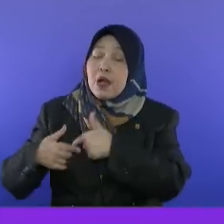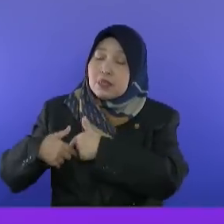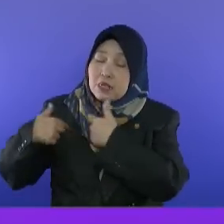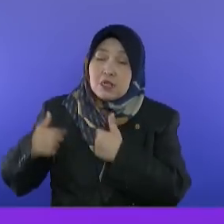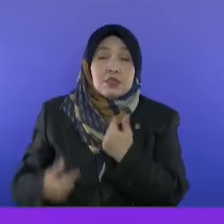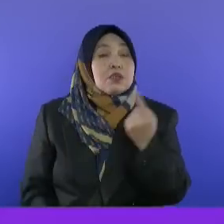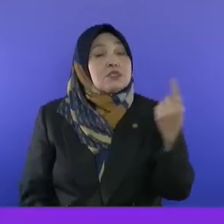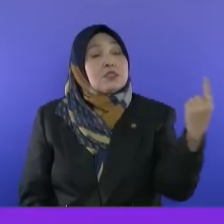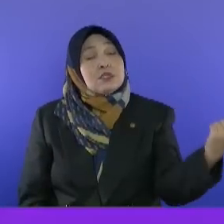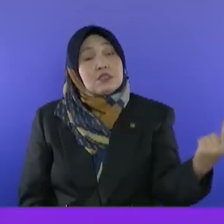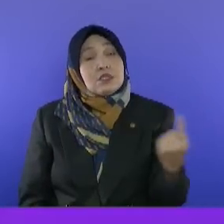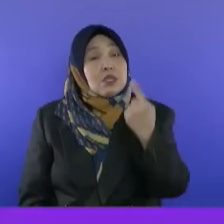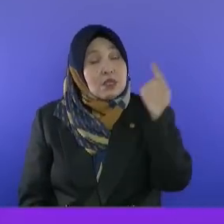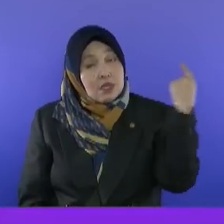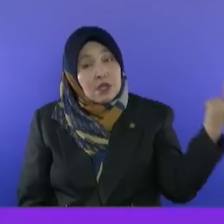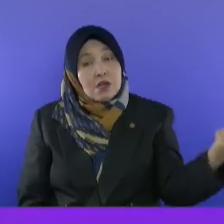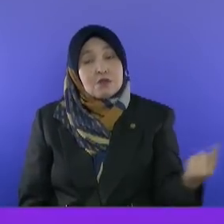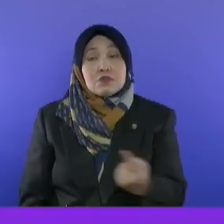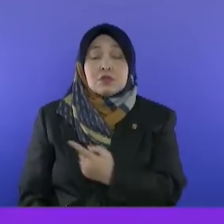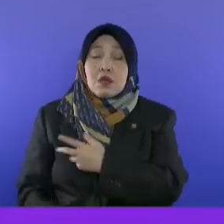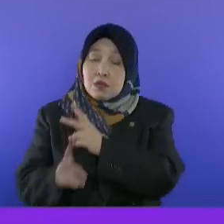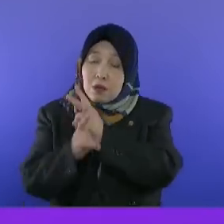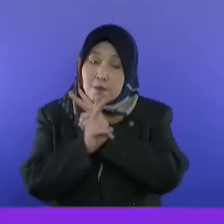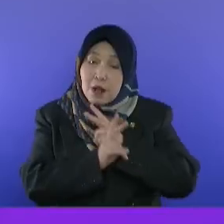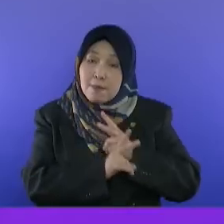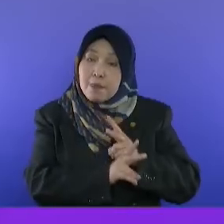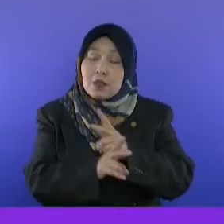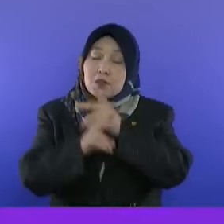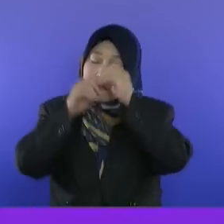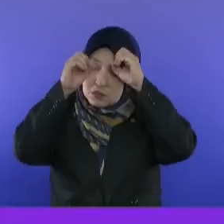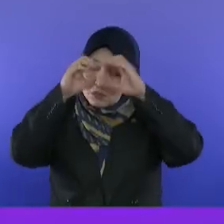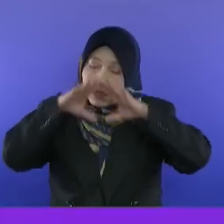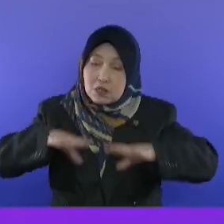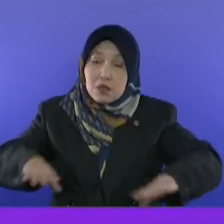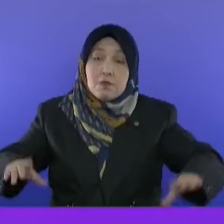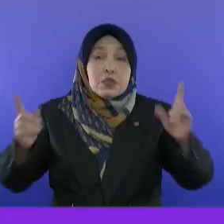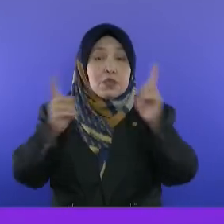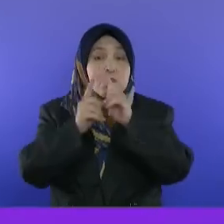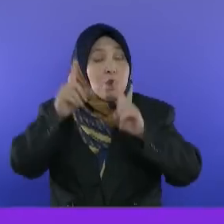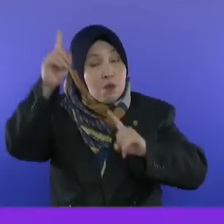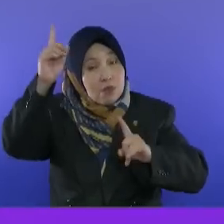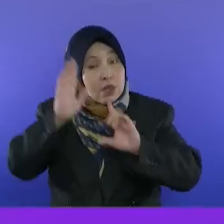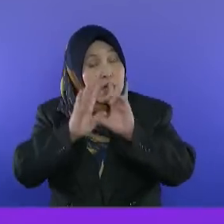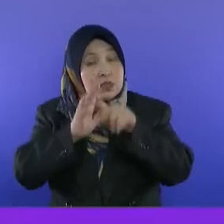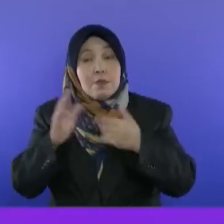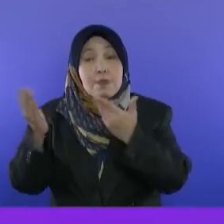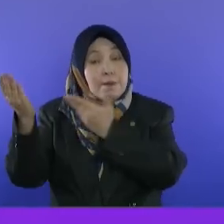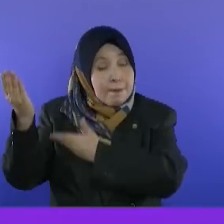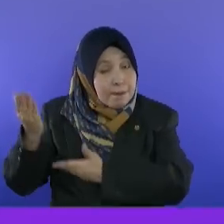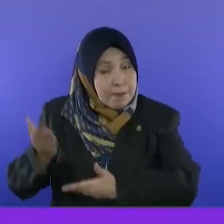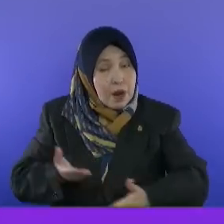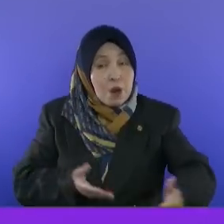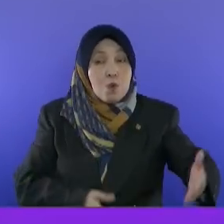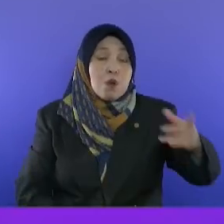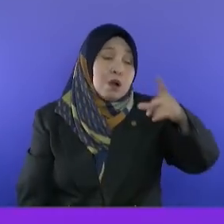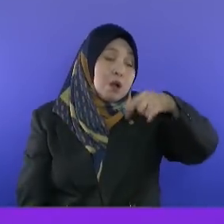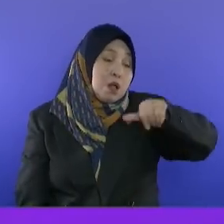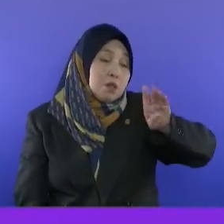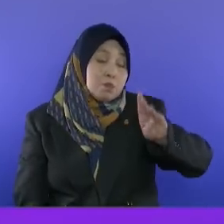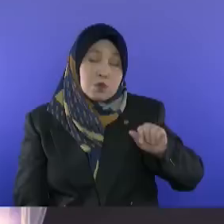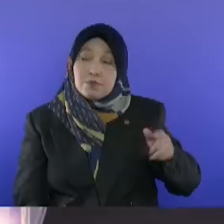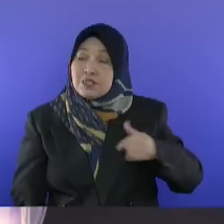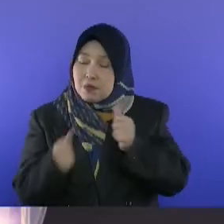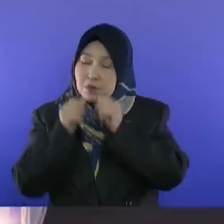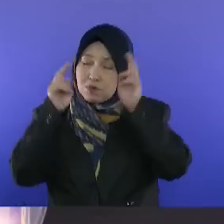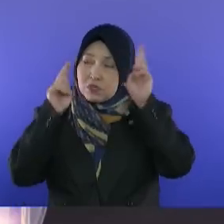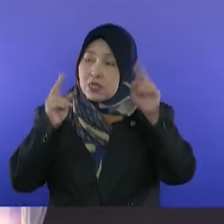senantiasa di sejahterakan agar ketemu Allah nanti kita membawa qolbun Salim bersama